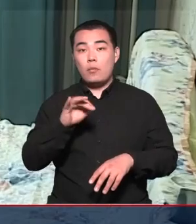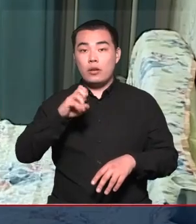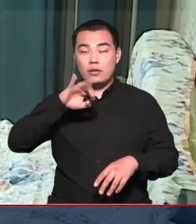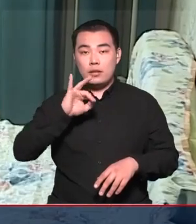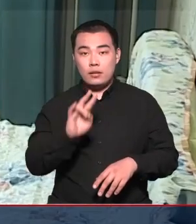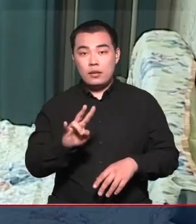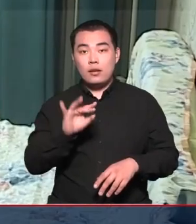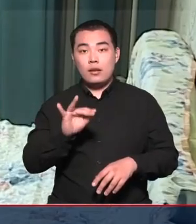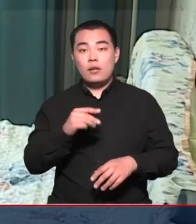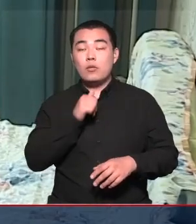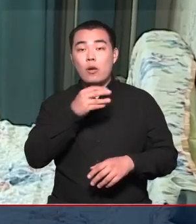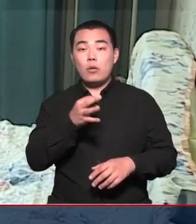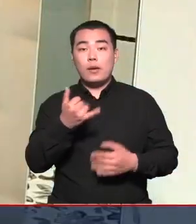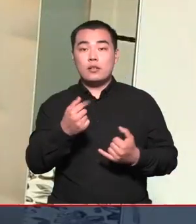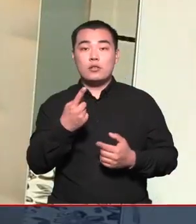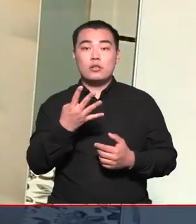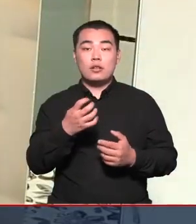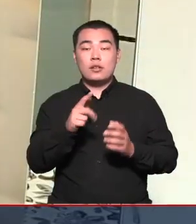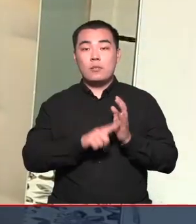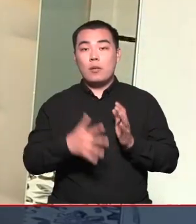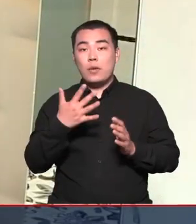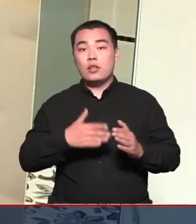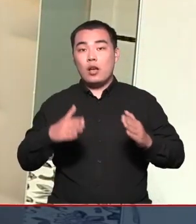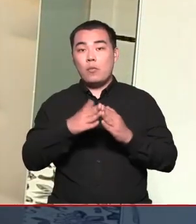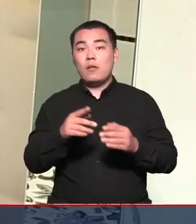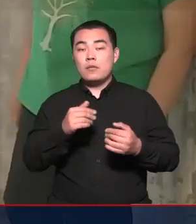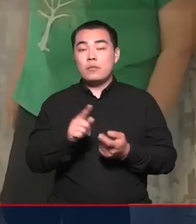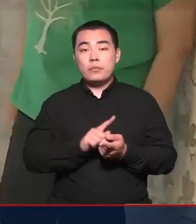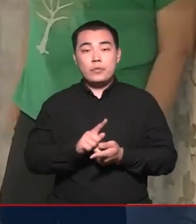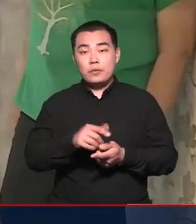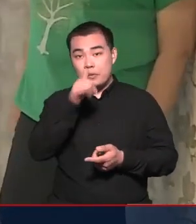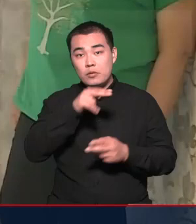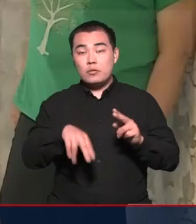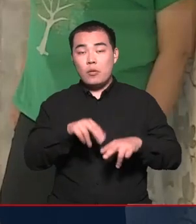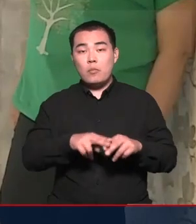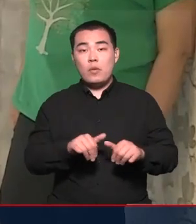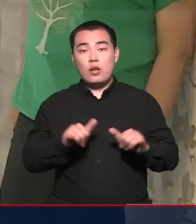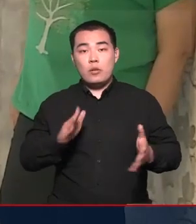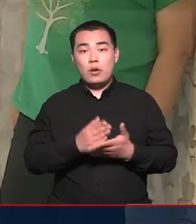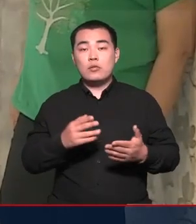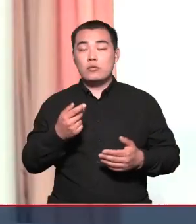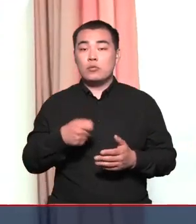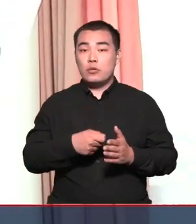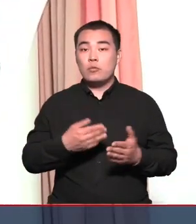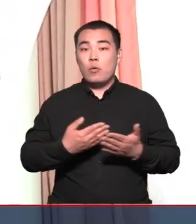Кустанайской области 475 домов не подлежат восстановлению. В регионе идет большая стройка. Ключи от нового